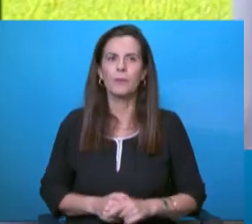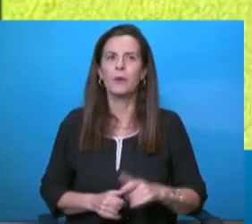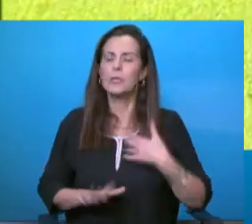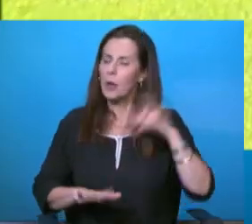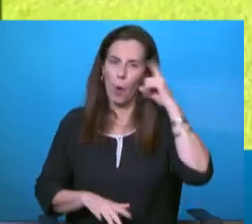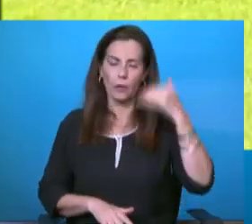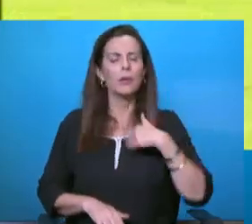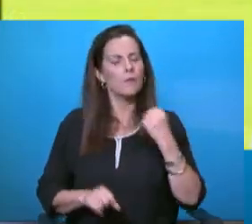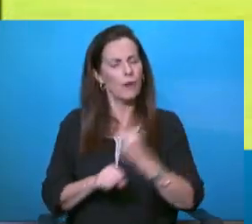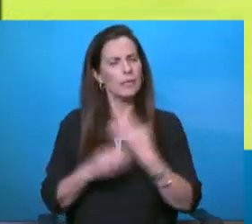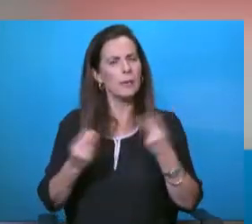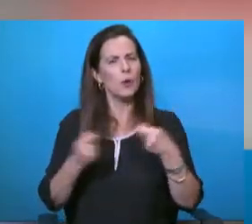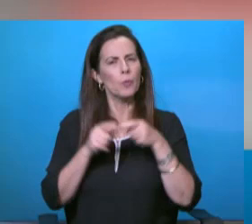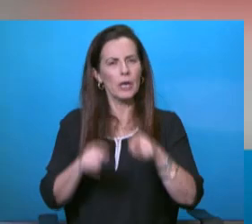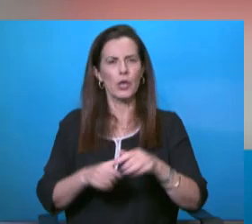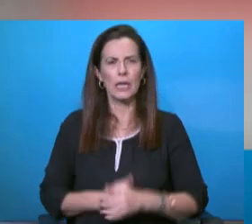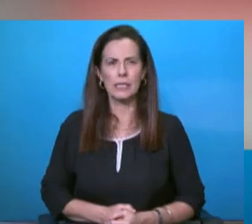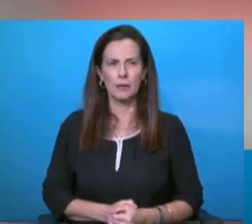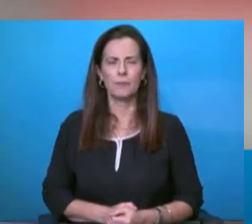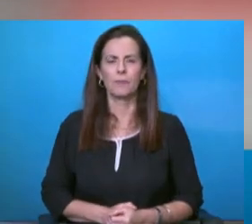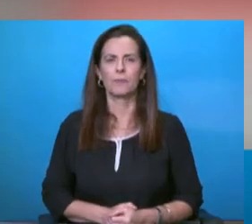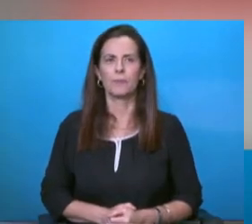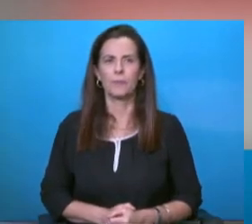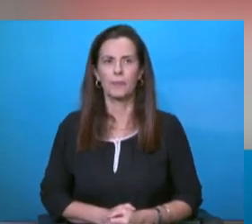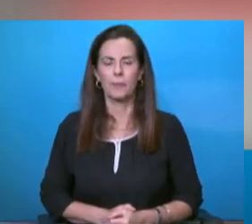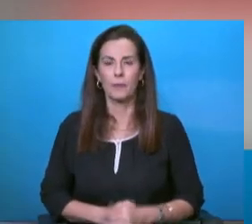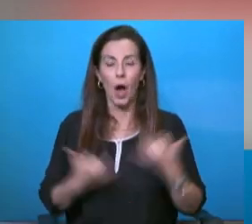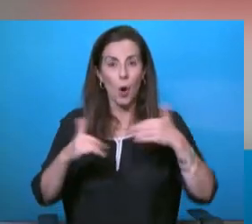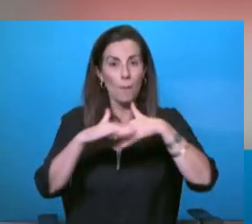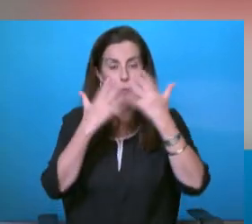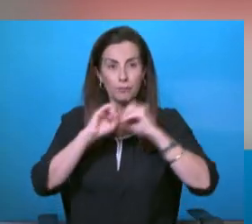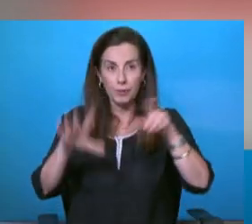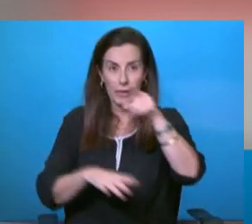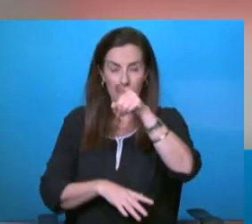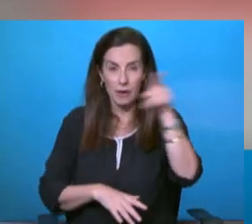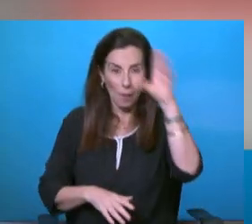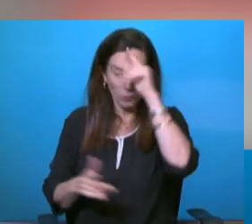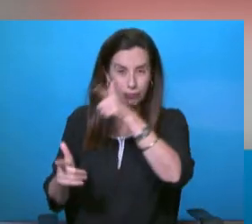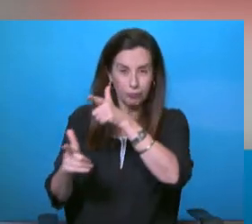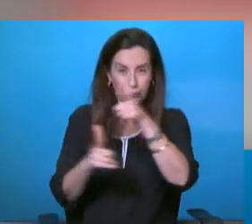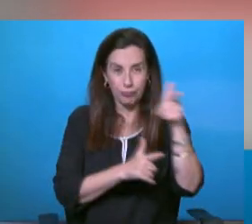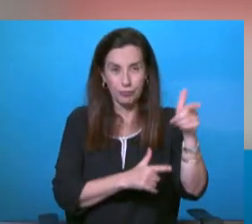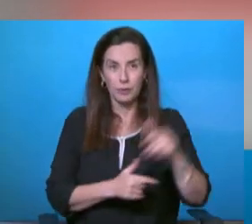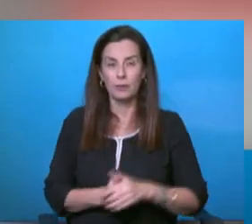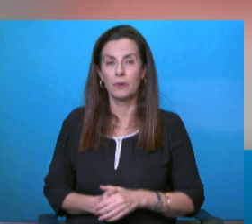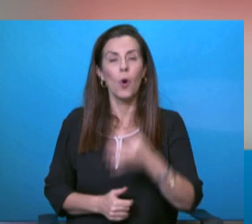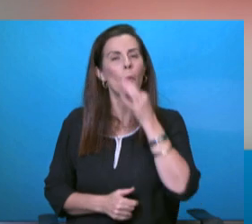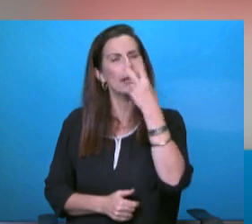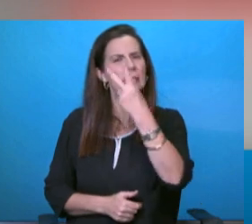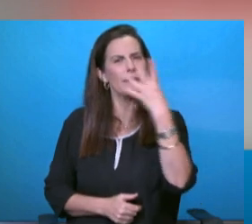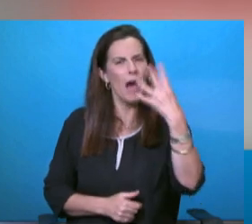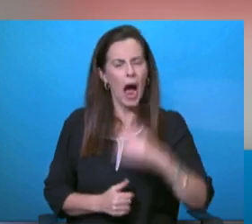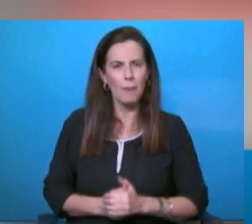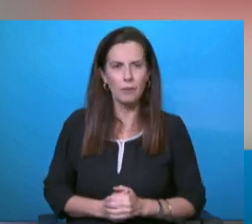about it and I'll do something about it. הבוקר התפרסם התיעוד הזה של היורה מדייטון, קונור בץ בן 24. הוא נכנס